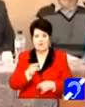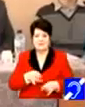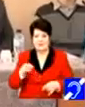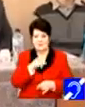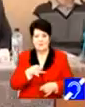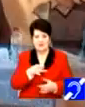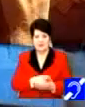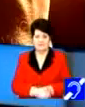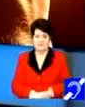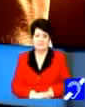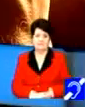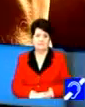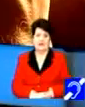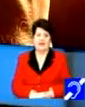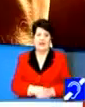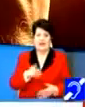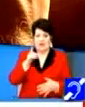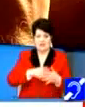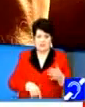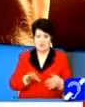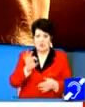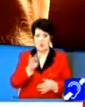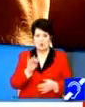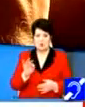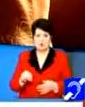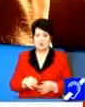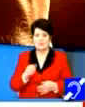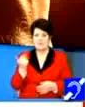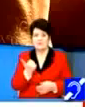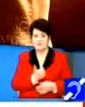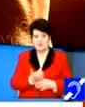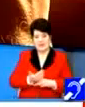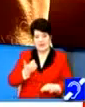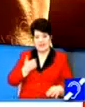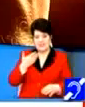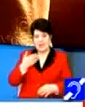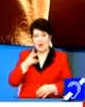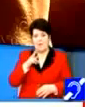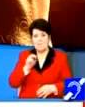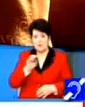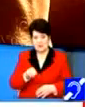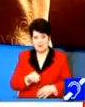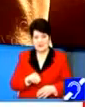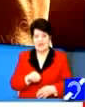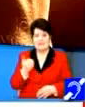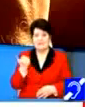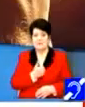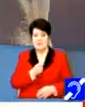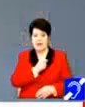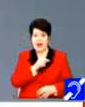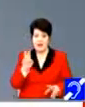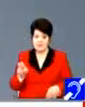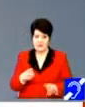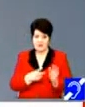republicană. Creștinii ortodoxi intră de astăzi în săptămâna dinaintea postului Paștilor, numită Săptămâna Albă. În aceste